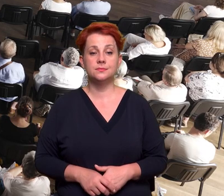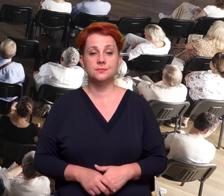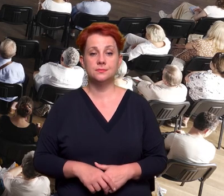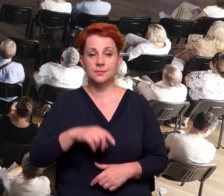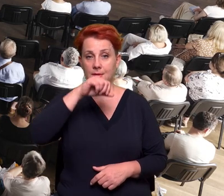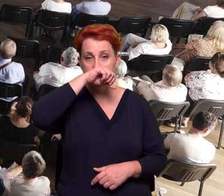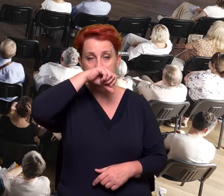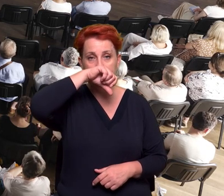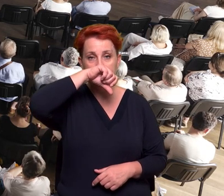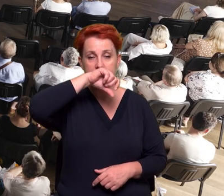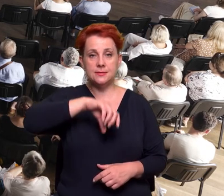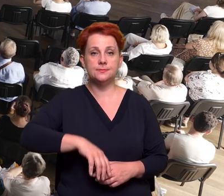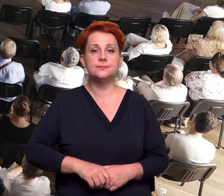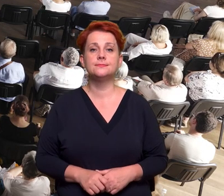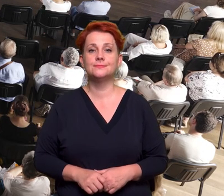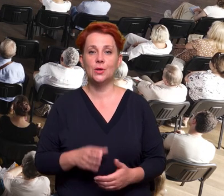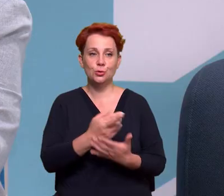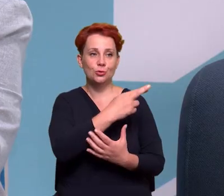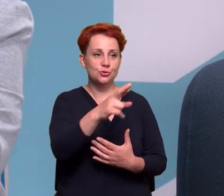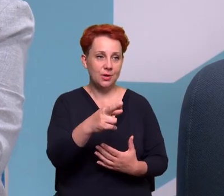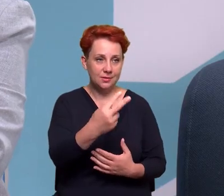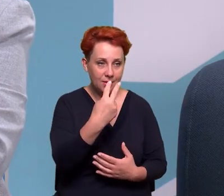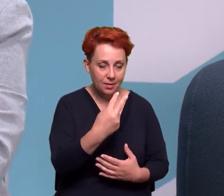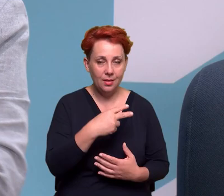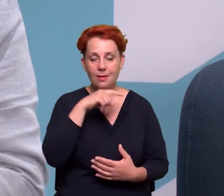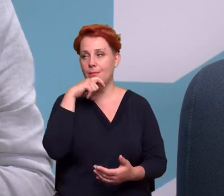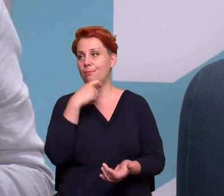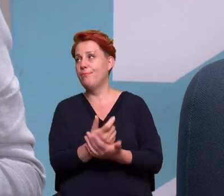Czyli rzeczy nas pokonały już, tak? Wszyscy są wykończeni.